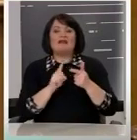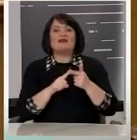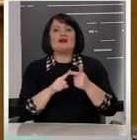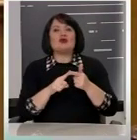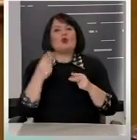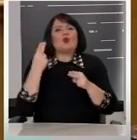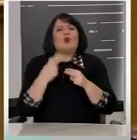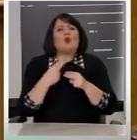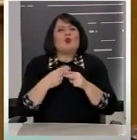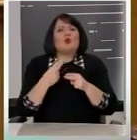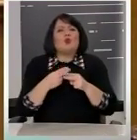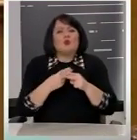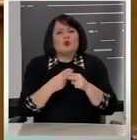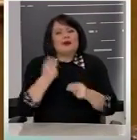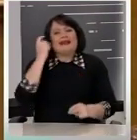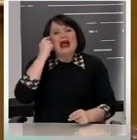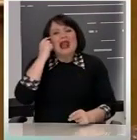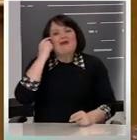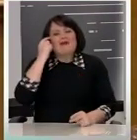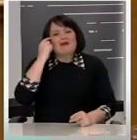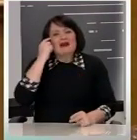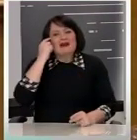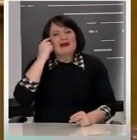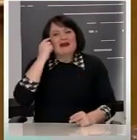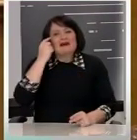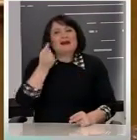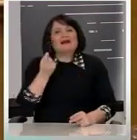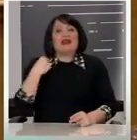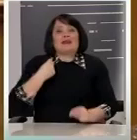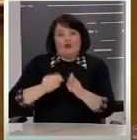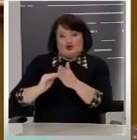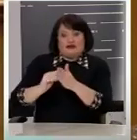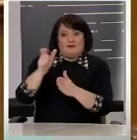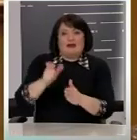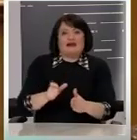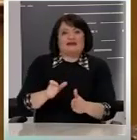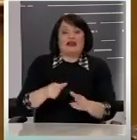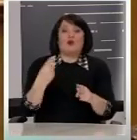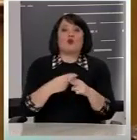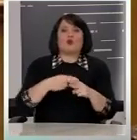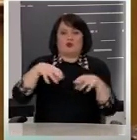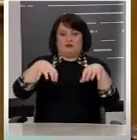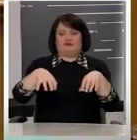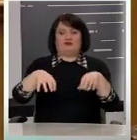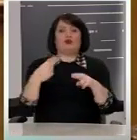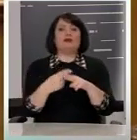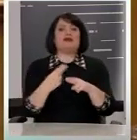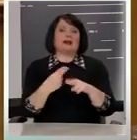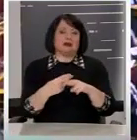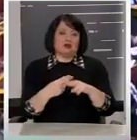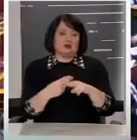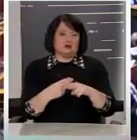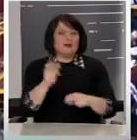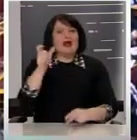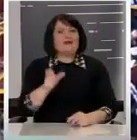πολύ βαθιά αίσθηση της δημόσιας υπηρεσίας, που είναι 2 από τις πιο σημαντικές αξίες μας. Σας θυμίζω ότι